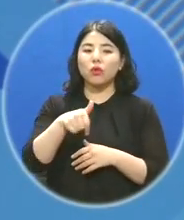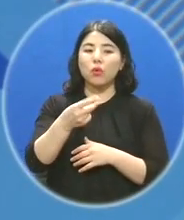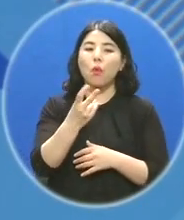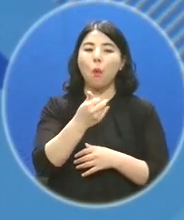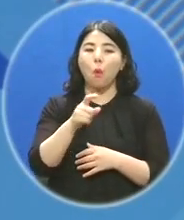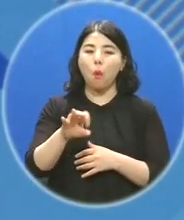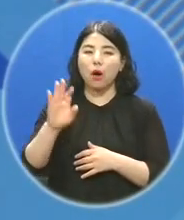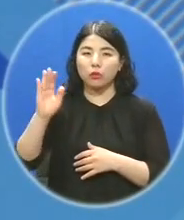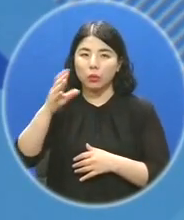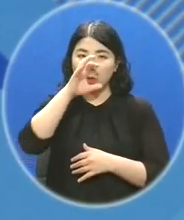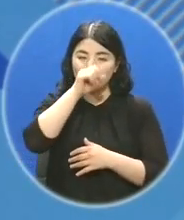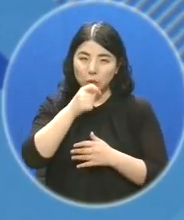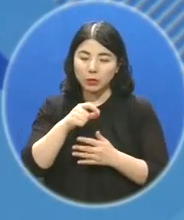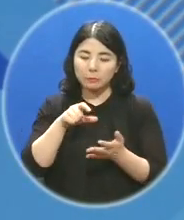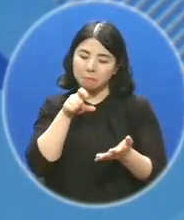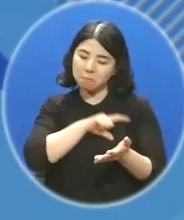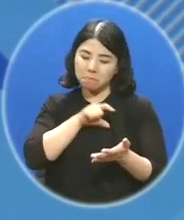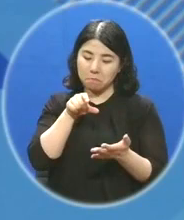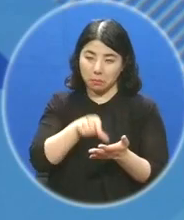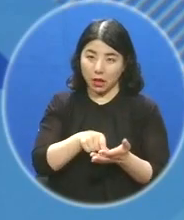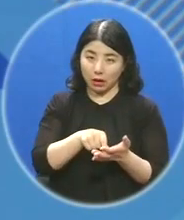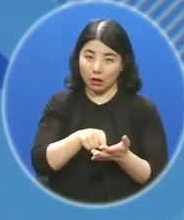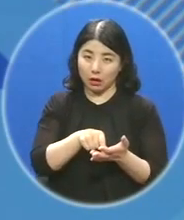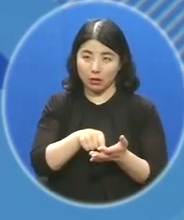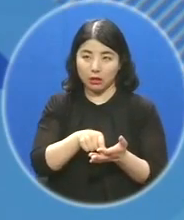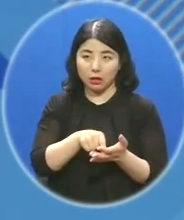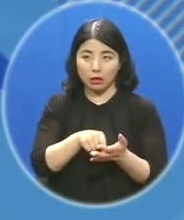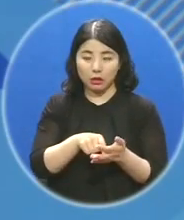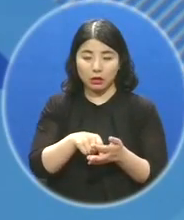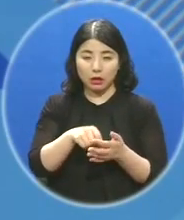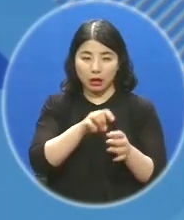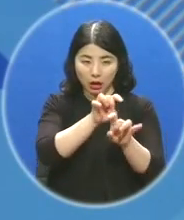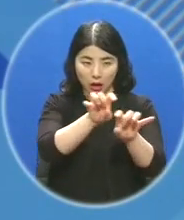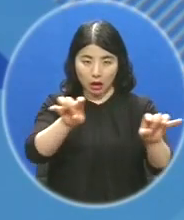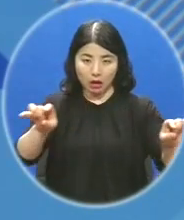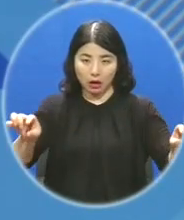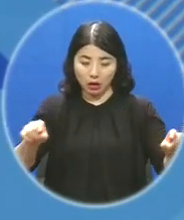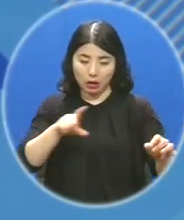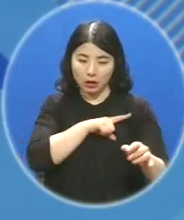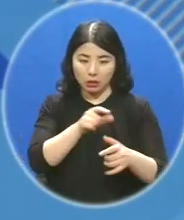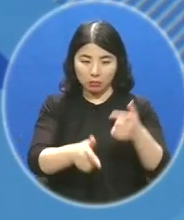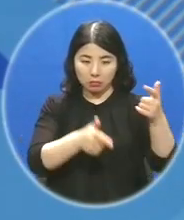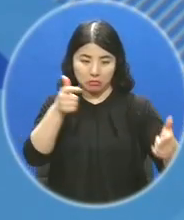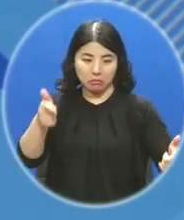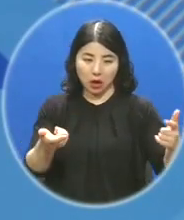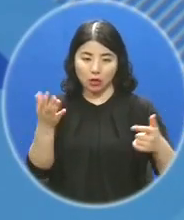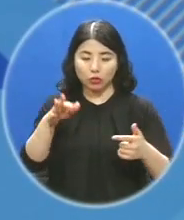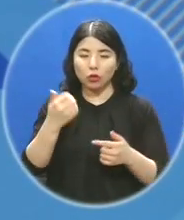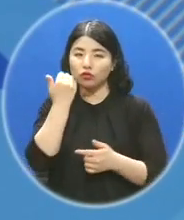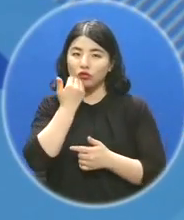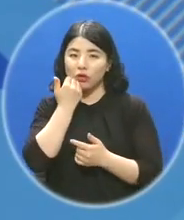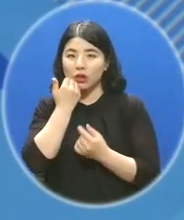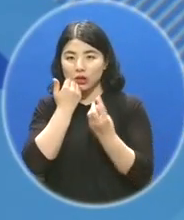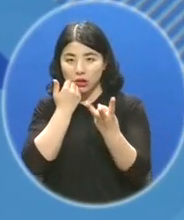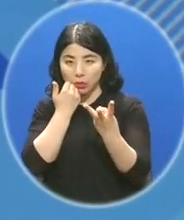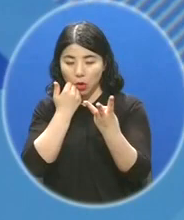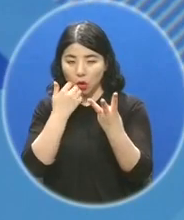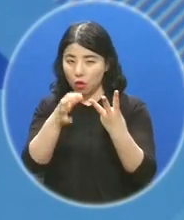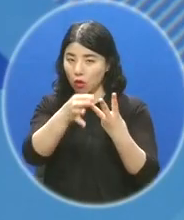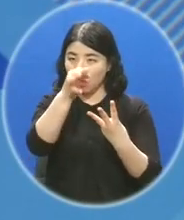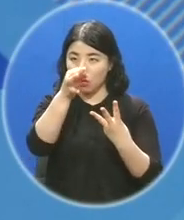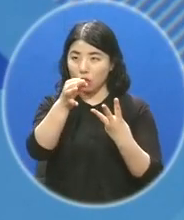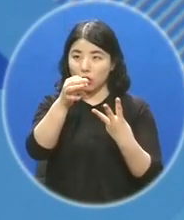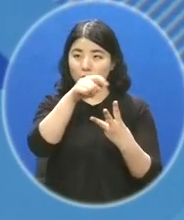되셨으면 좋겠어 하고 이름을 적잖아요. 네네. 다 각자 다른 이름을 네네. 적었는데 어떤 분이 세 분이 나왔다.